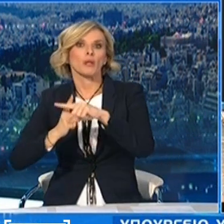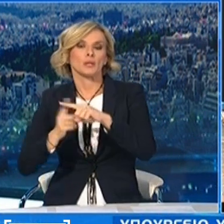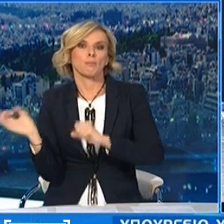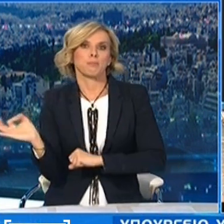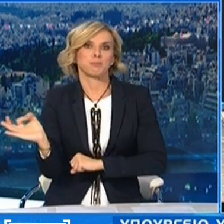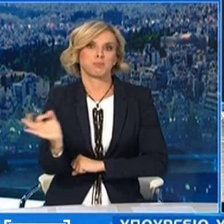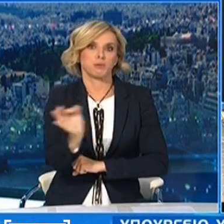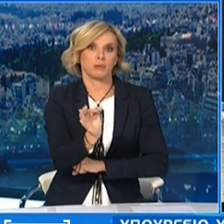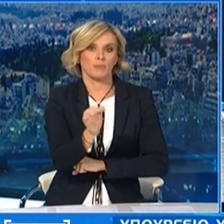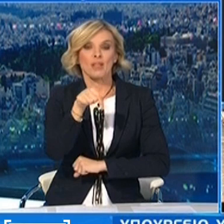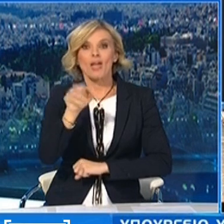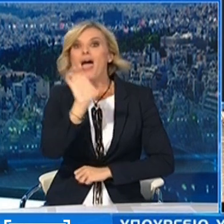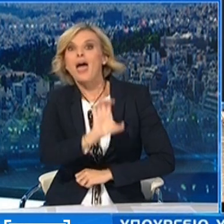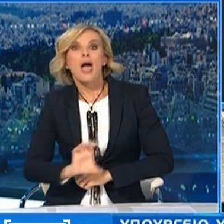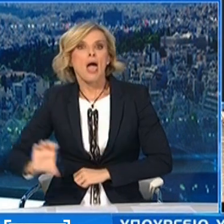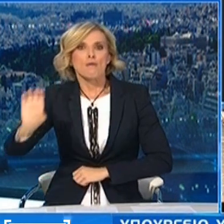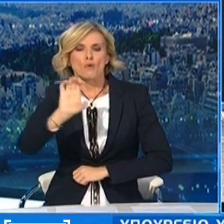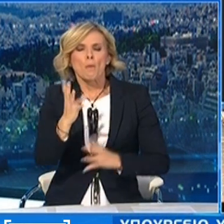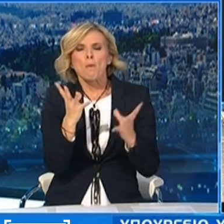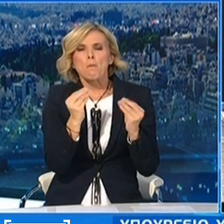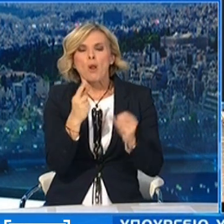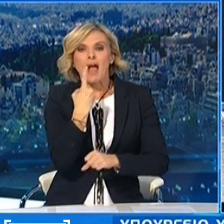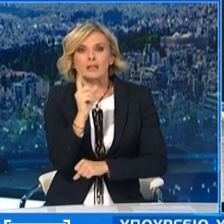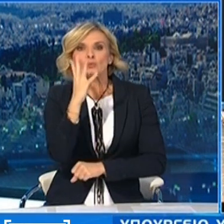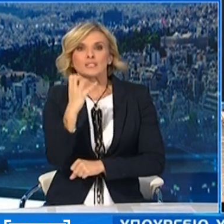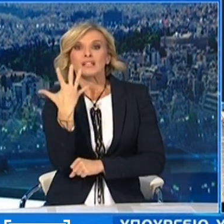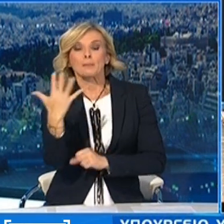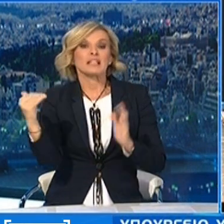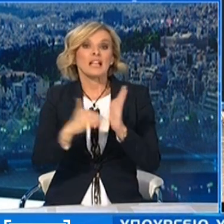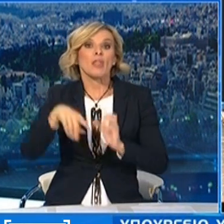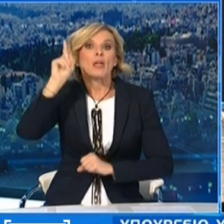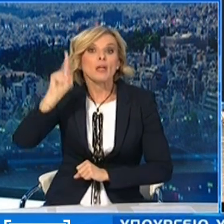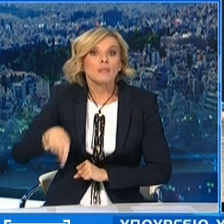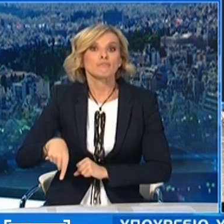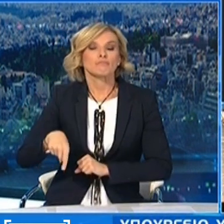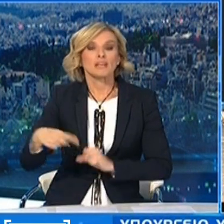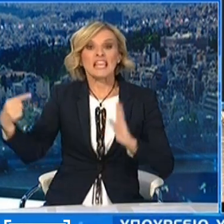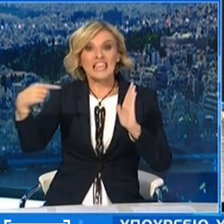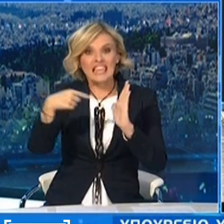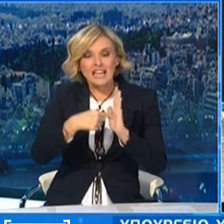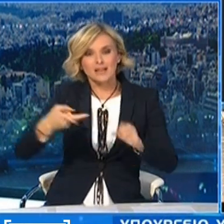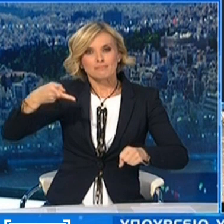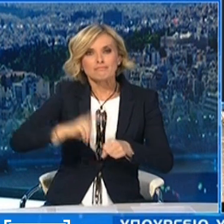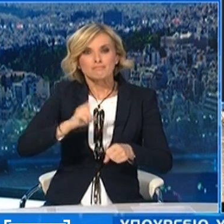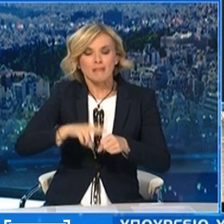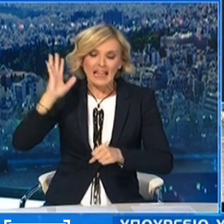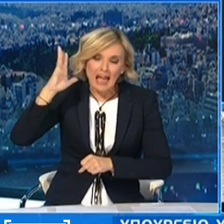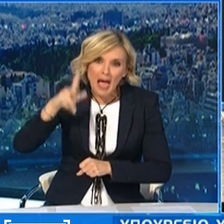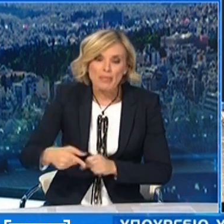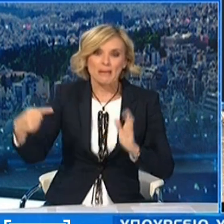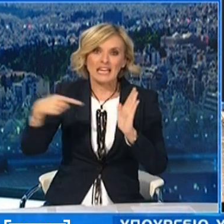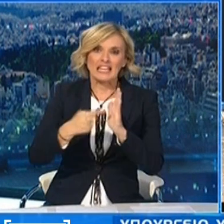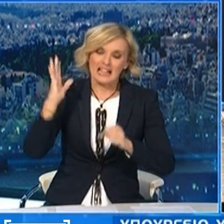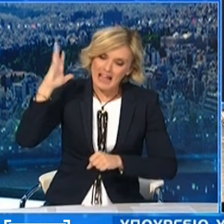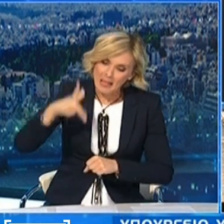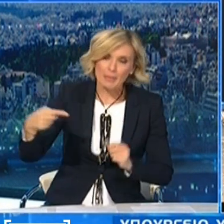Η επιδημία στην Ευρώπη επεκτείνεται με ρυθμό 145.000 διαγνώσεων ανά ημέρα και 1.000 θανάτων ανά ημέρα. Το σύνολο των ασθενών